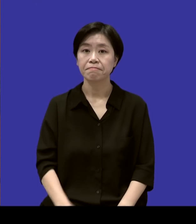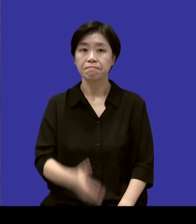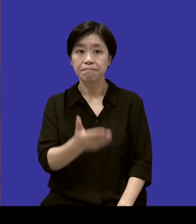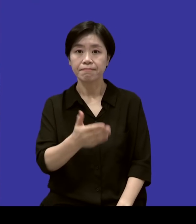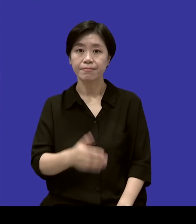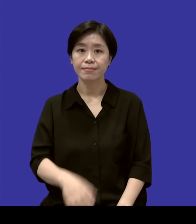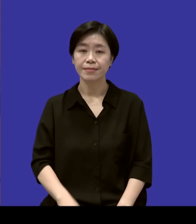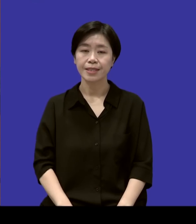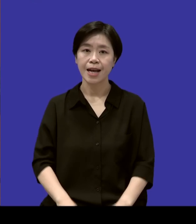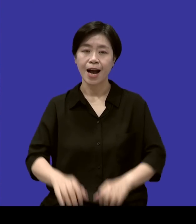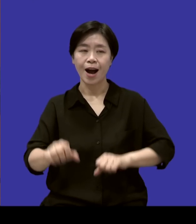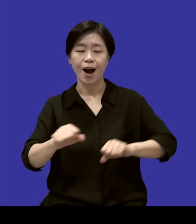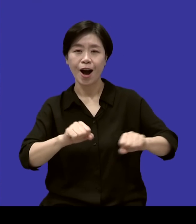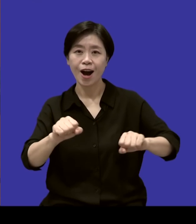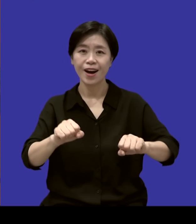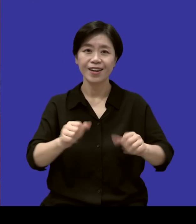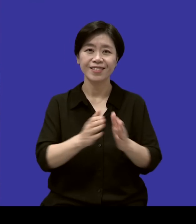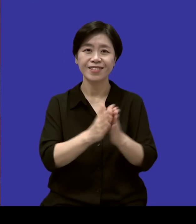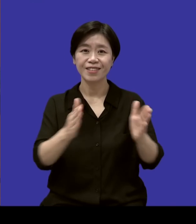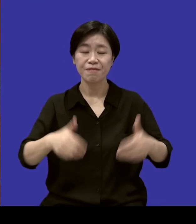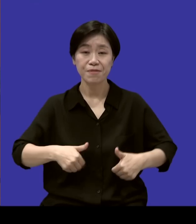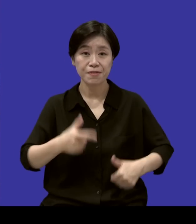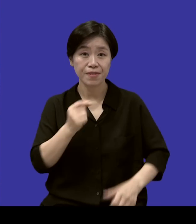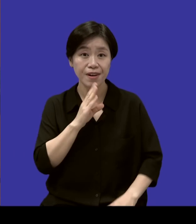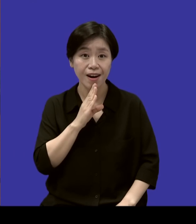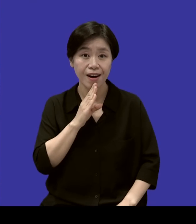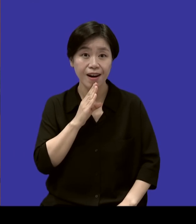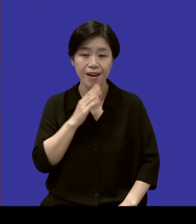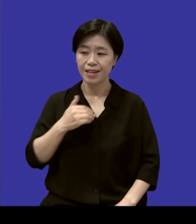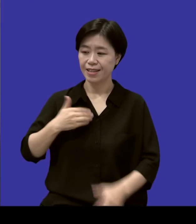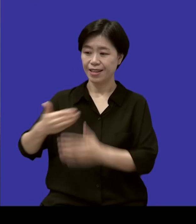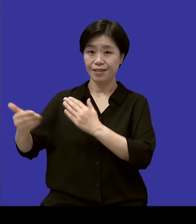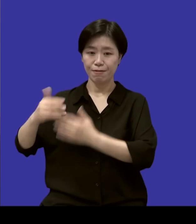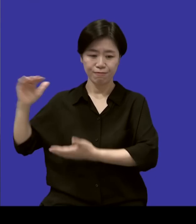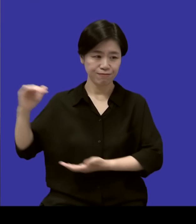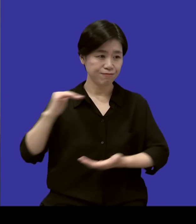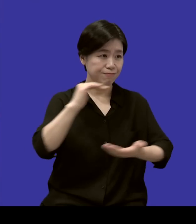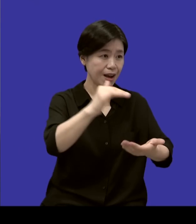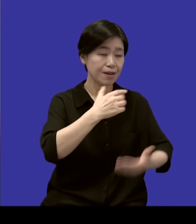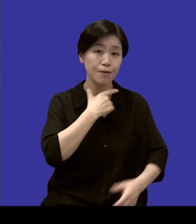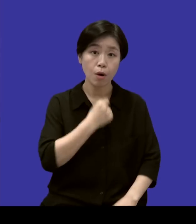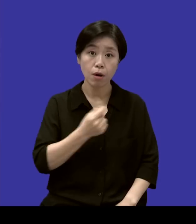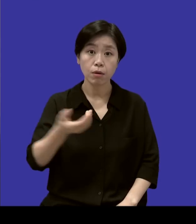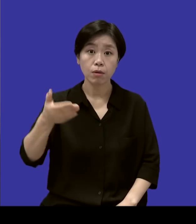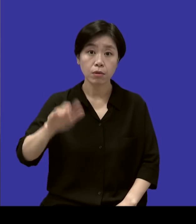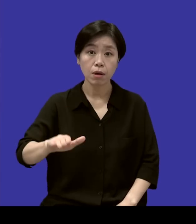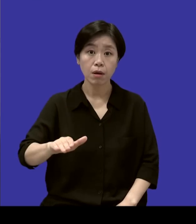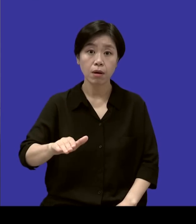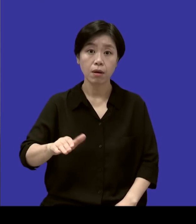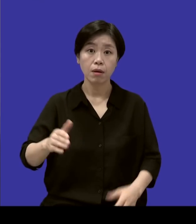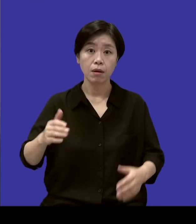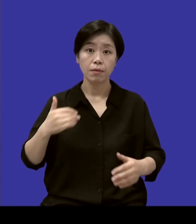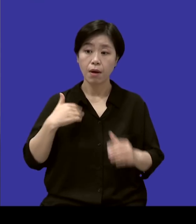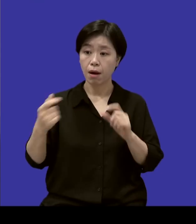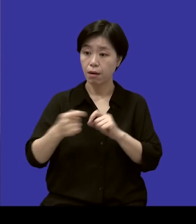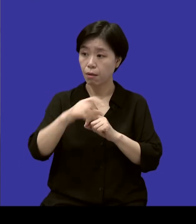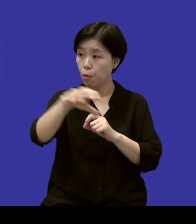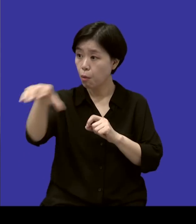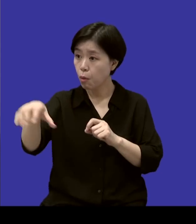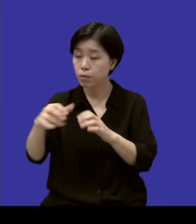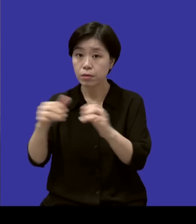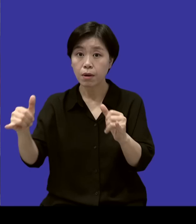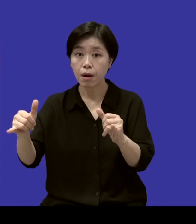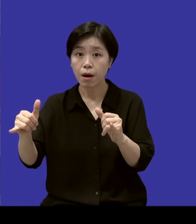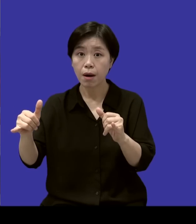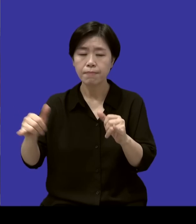없는 거죠. 네. 나가서 사람 행동해야지. 붙잡고 체험한 걸 얘기를 해야 되는데 예, 예. 주변에서는 자제 좀 하라고 그러니까 네네. 막 또 마음에